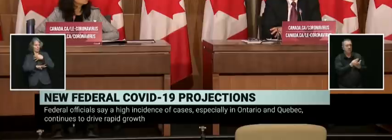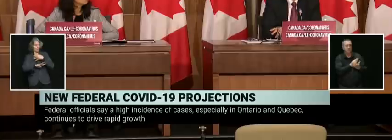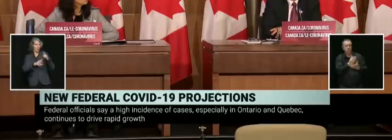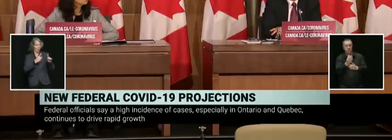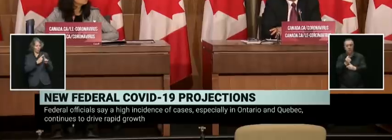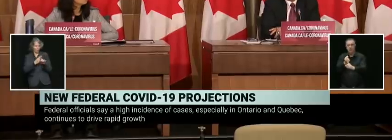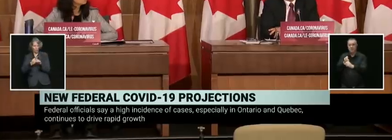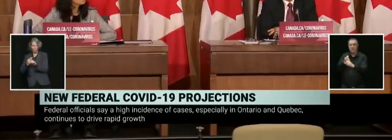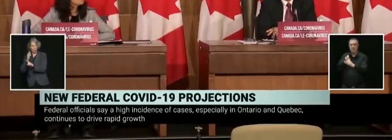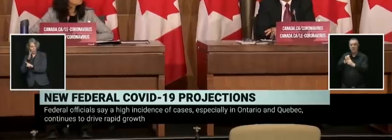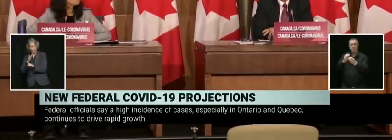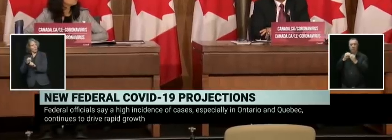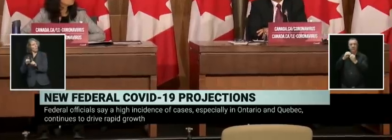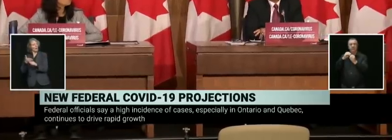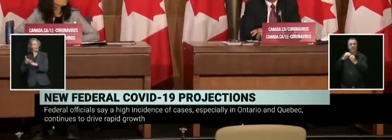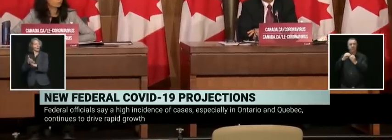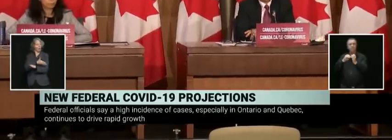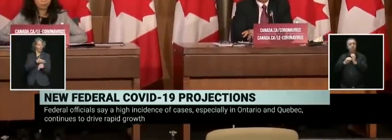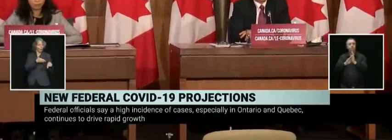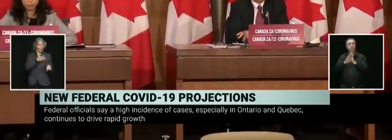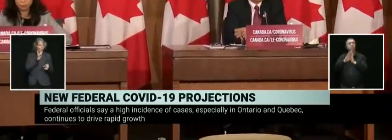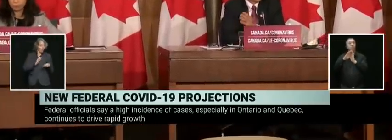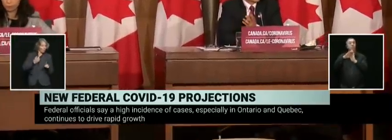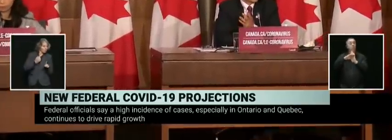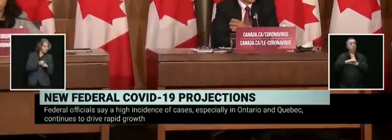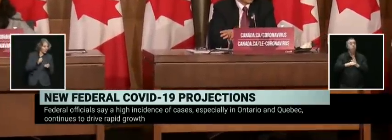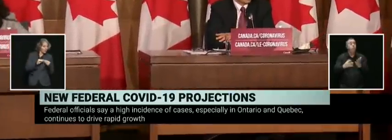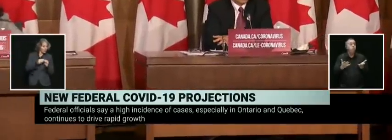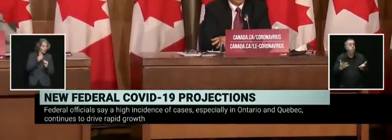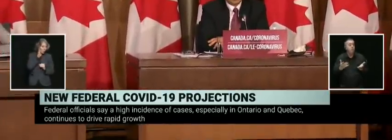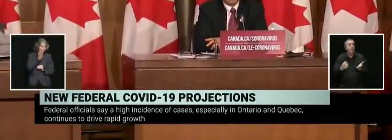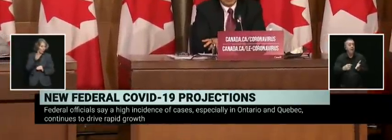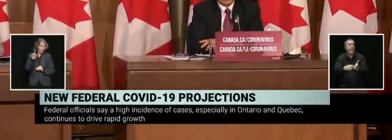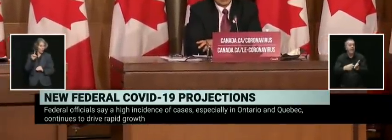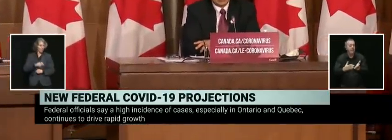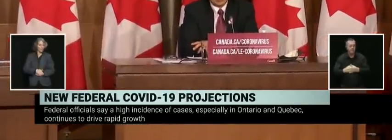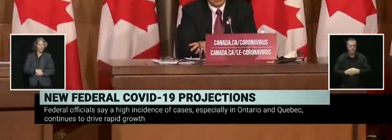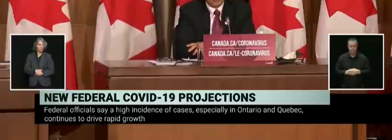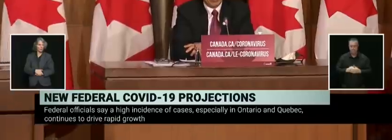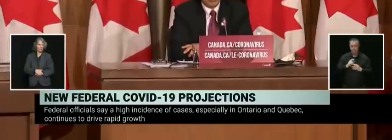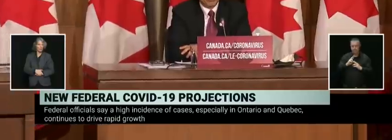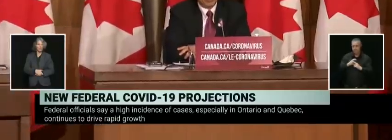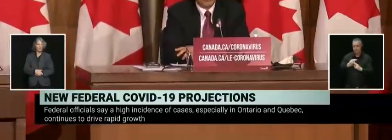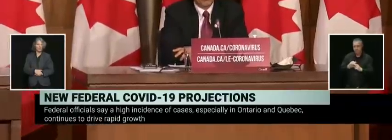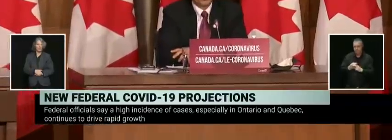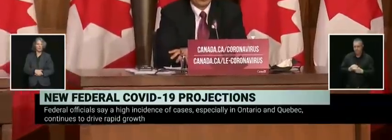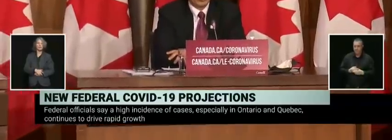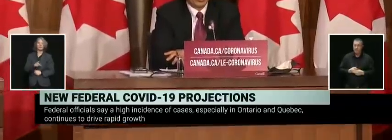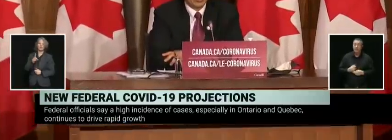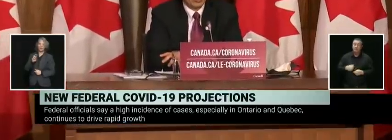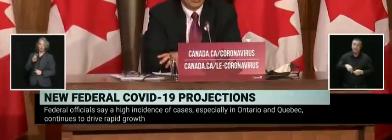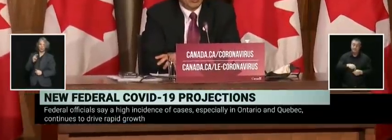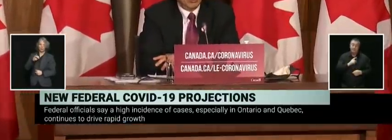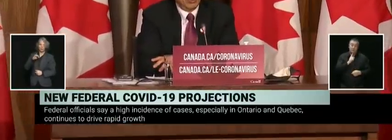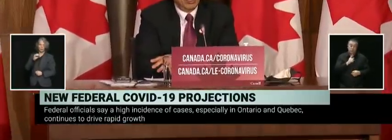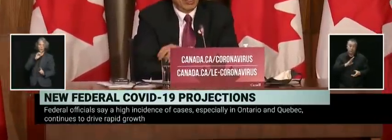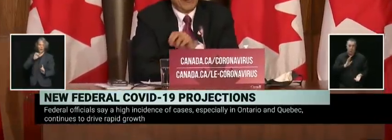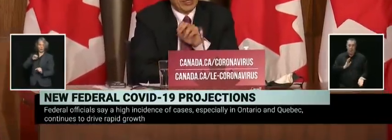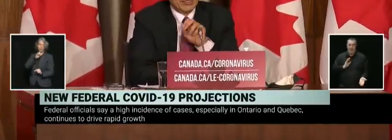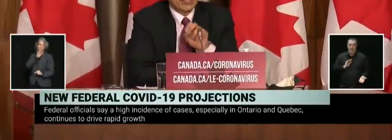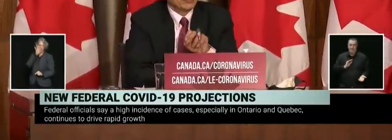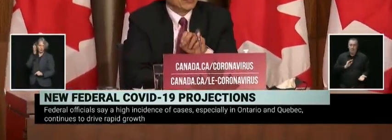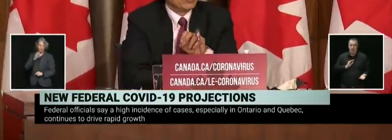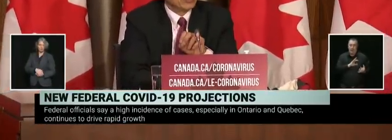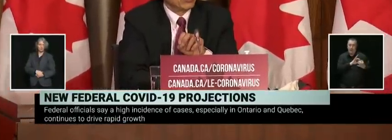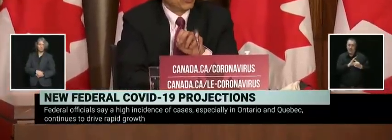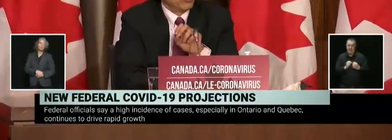Ce que je peux vous dire, c'est oui, c'est sûr que c'est une lueur d'espoir avec la vaccination, mais pas pour vous dire que avec